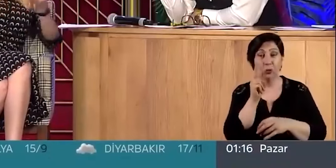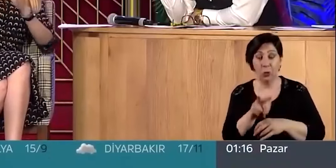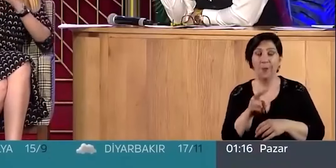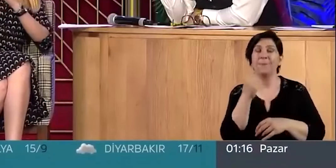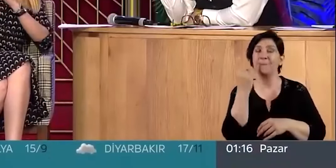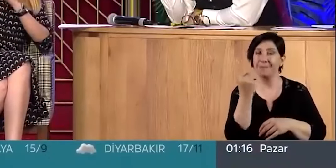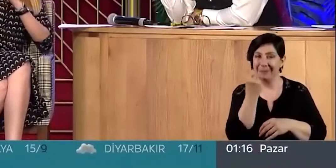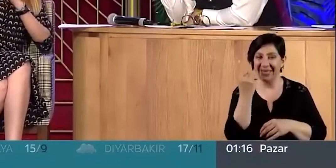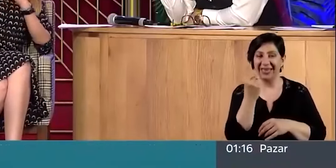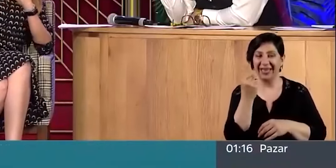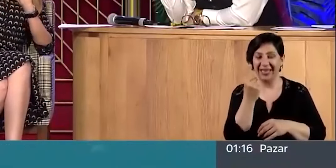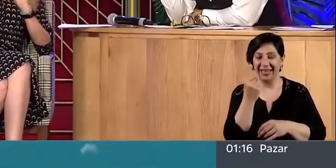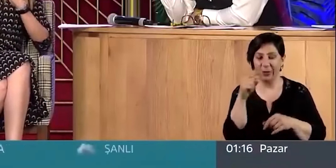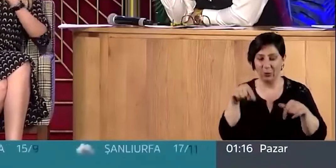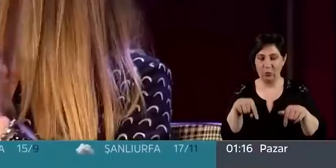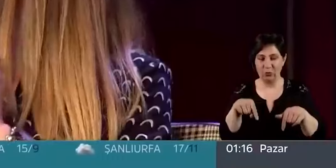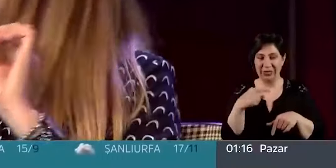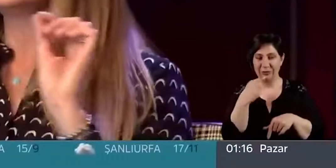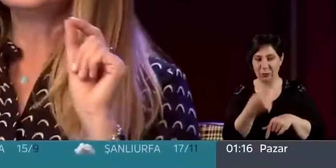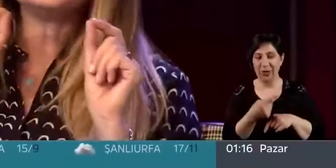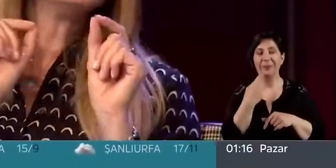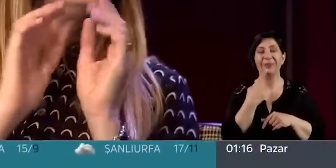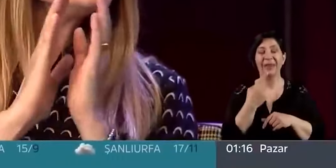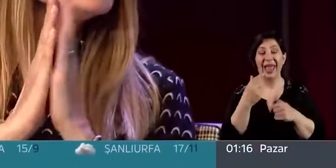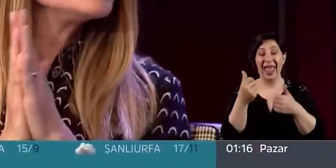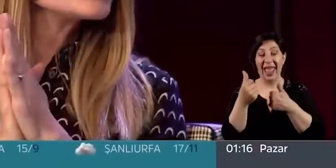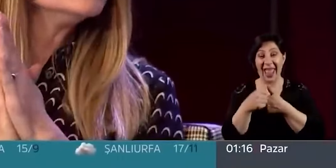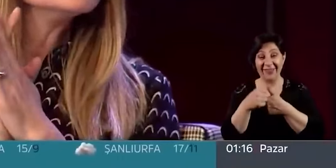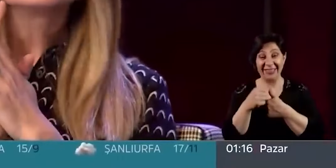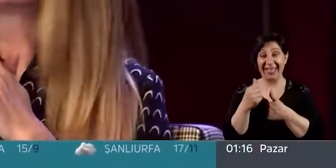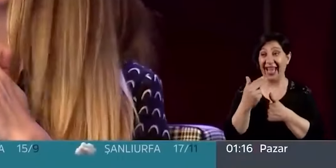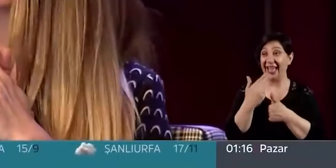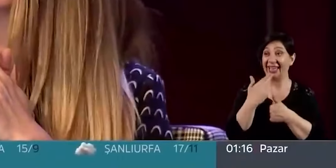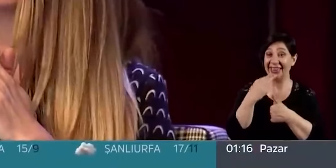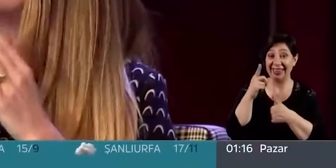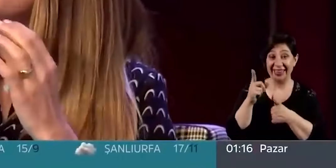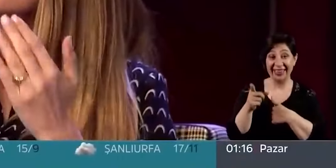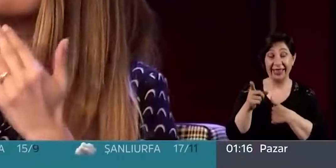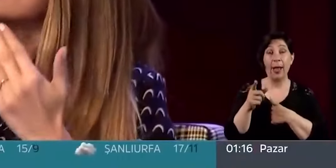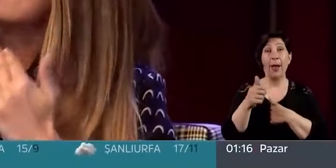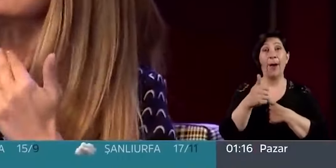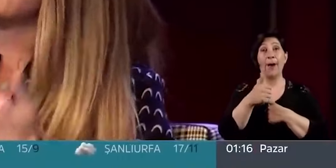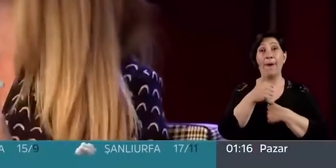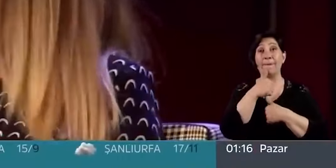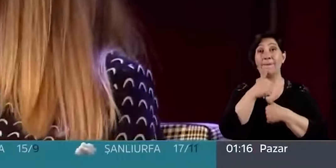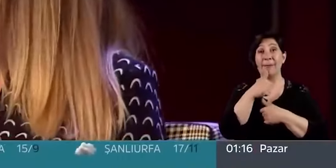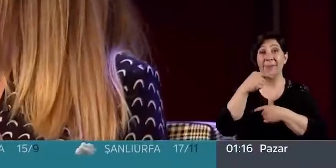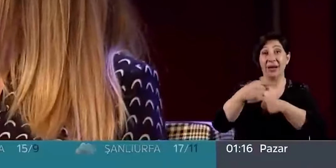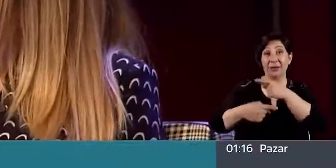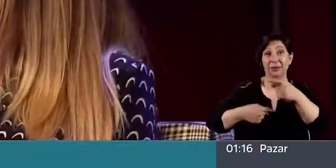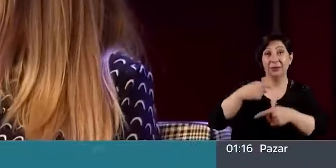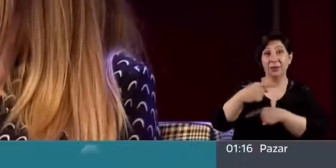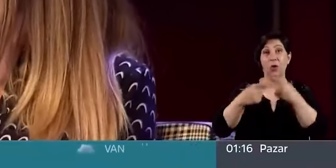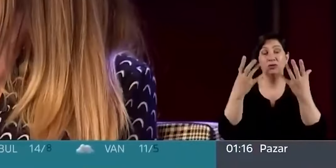Hmm. Bir de burada söyleyeyim dedim. Hmm. Evleneceği insan baba kökeninin geldiği